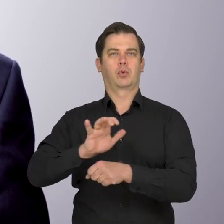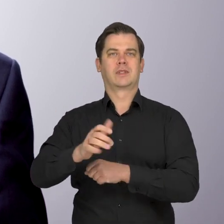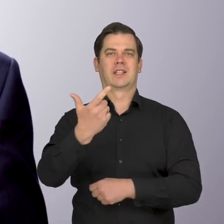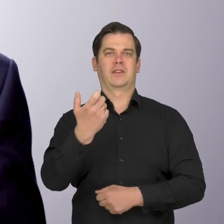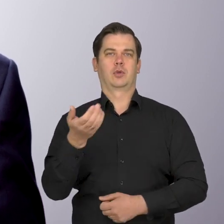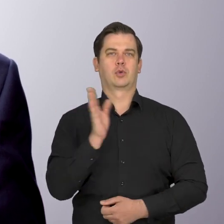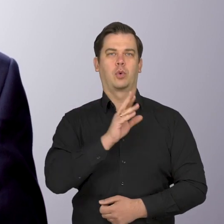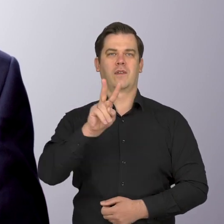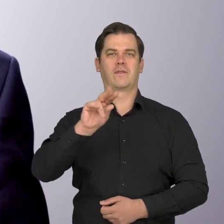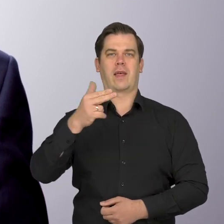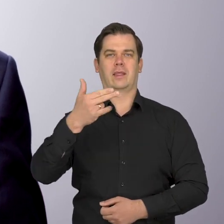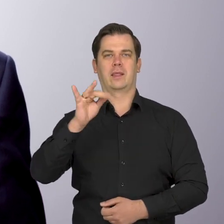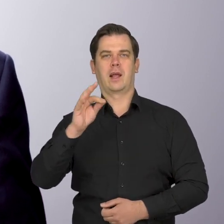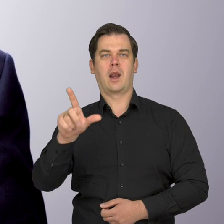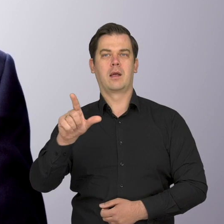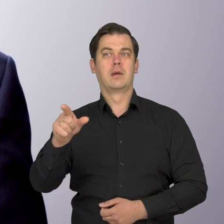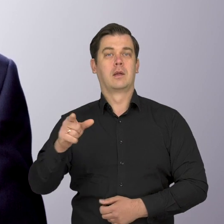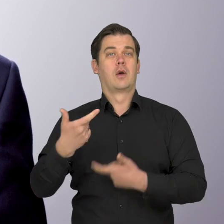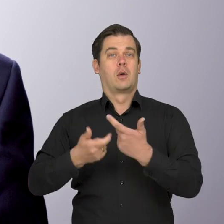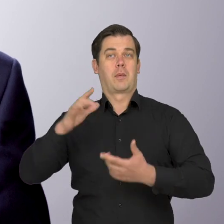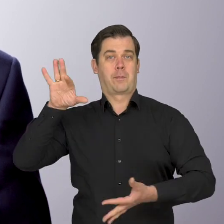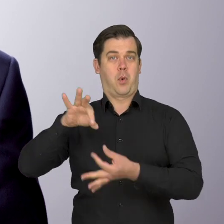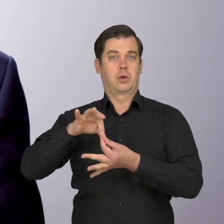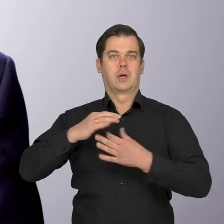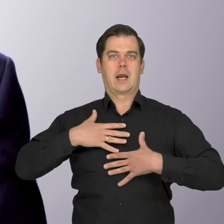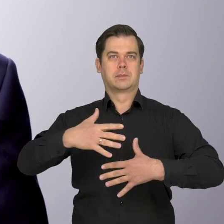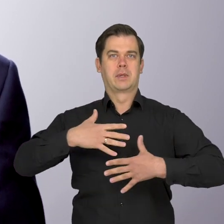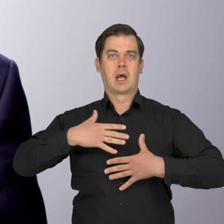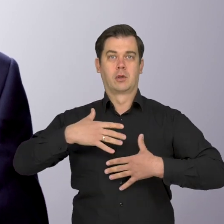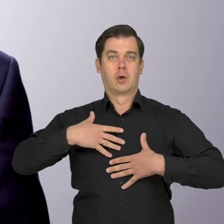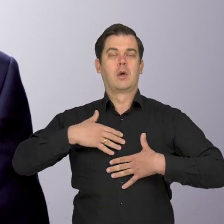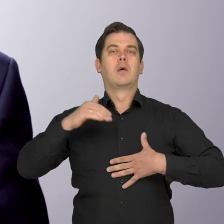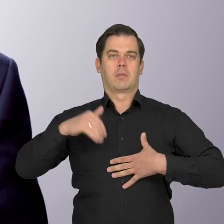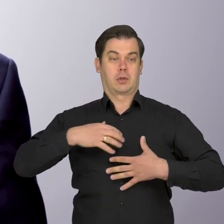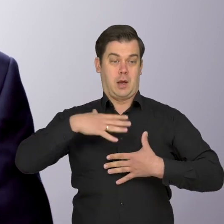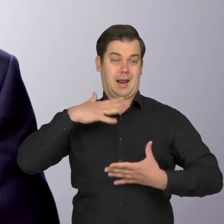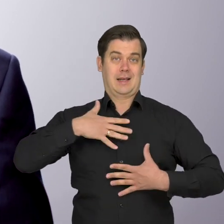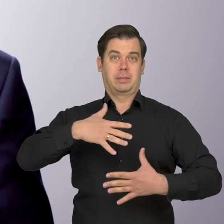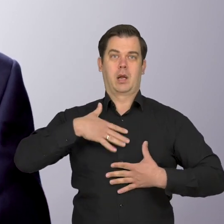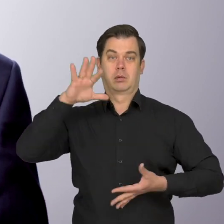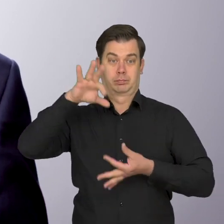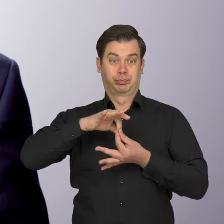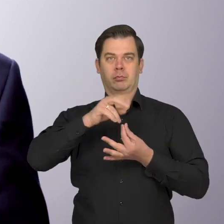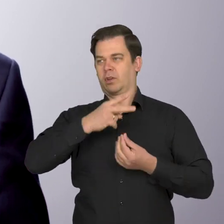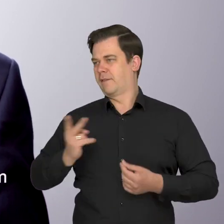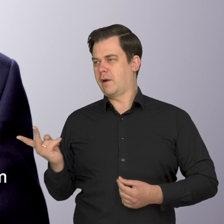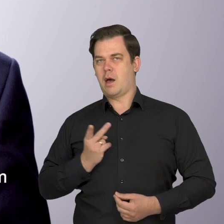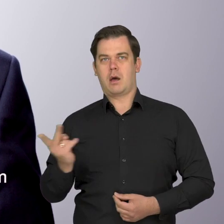urządzeń Ventil, które podłączone do respiratora w tym samym czasie mogą wentylować dwie